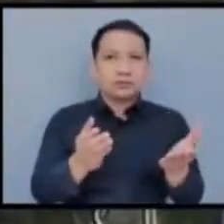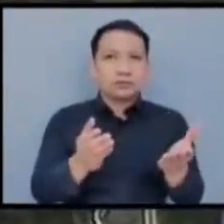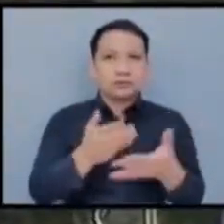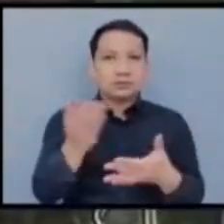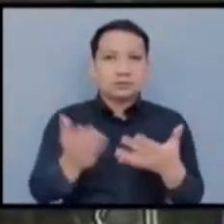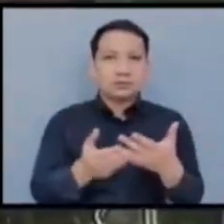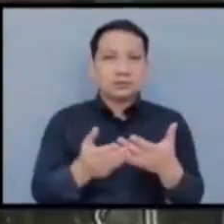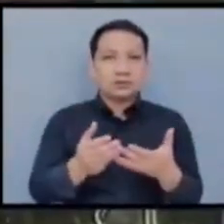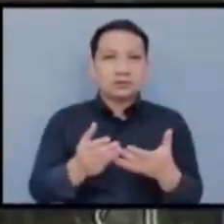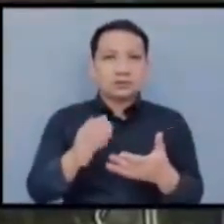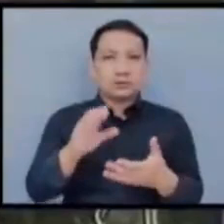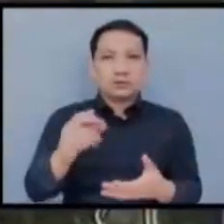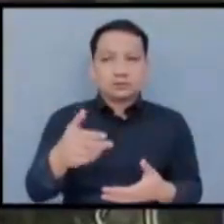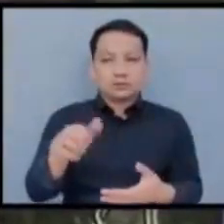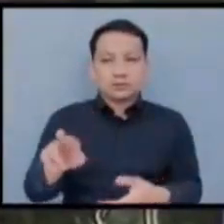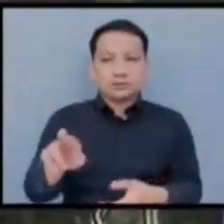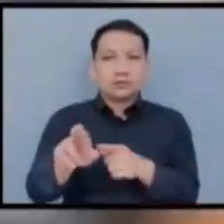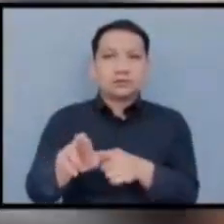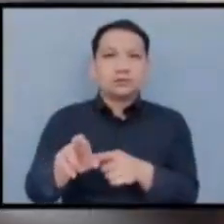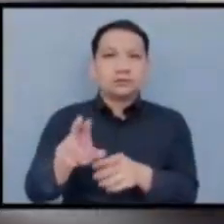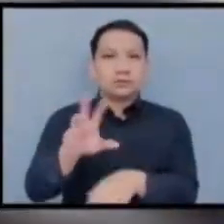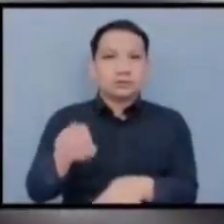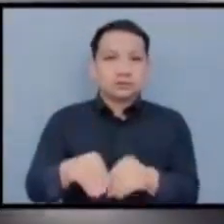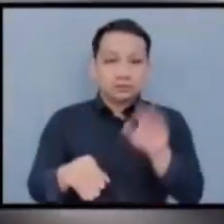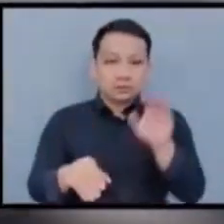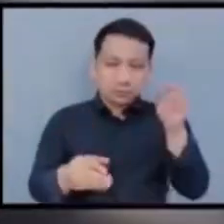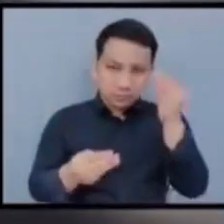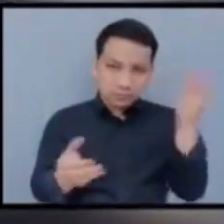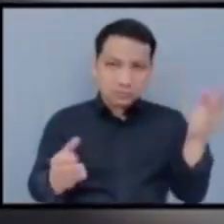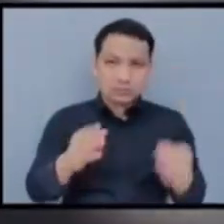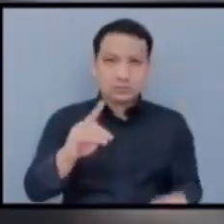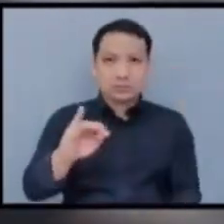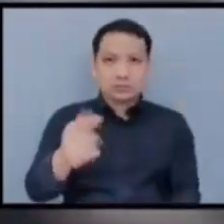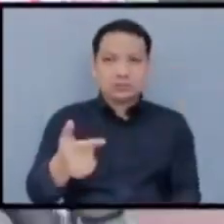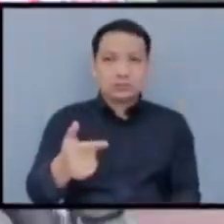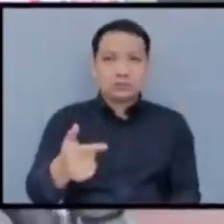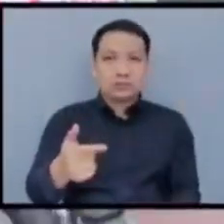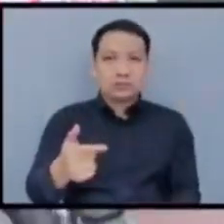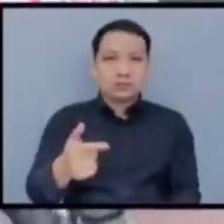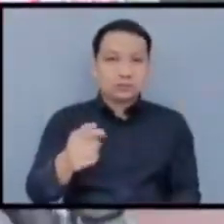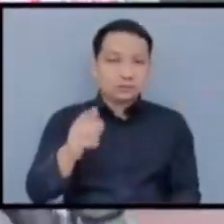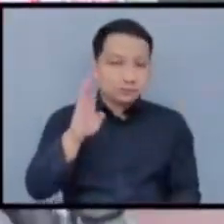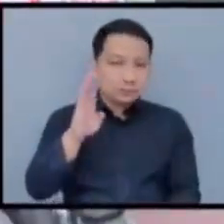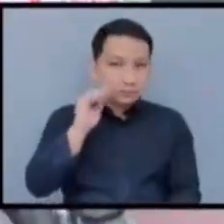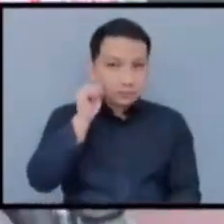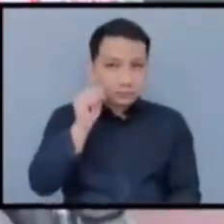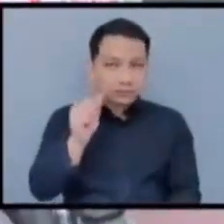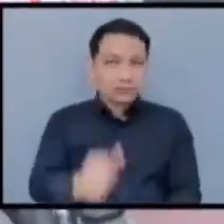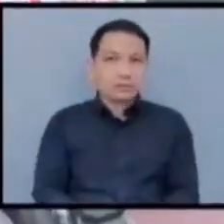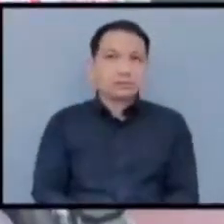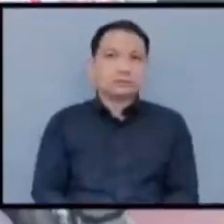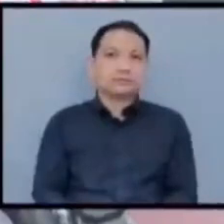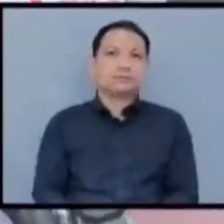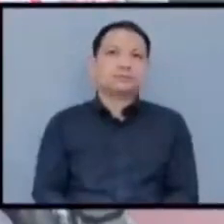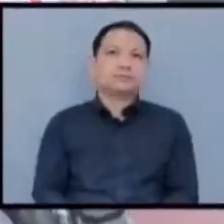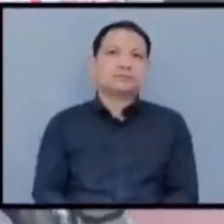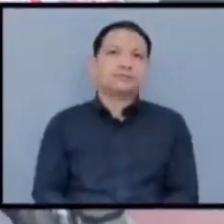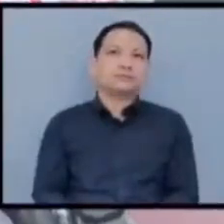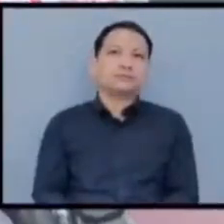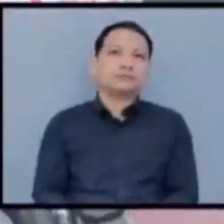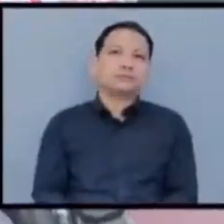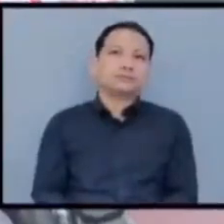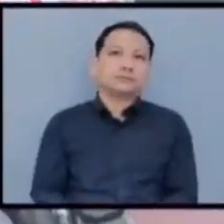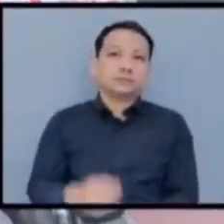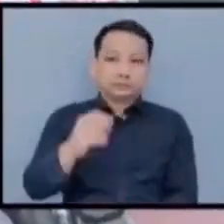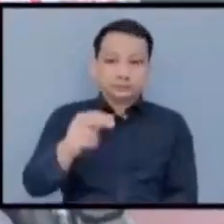Human Rights at may panawagan din sila kay DILG Secretary Benhur Abalos. I will ask the family of Nigel as well